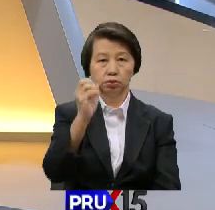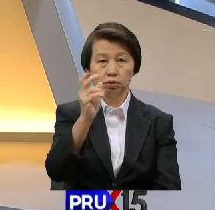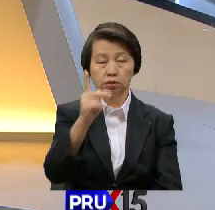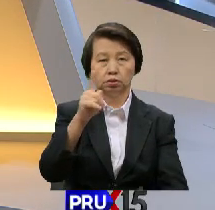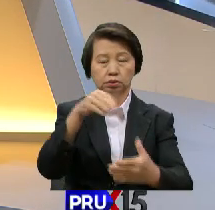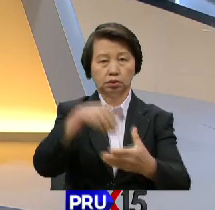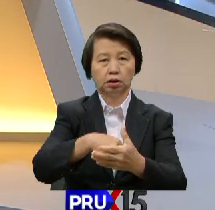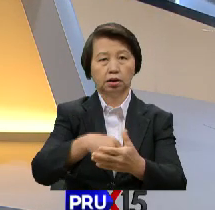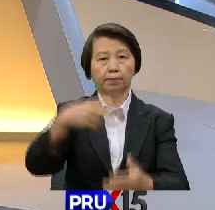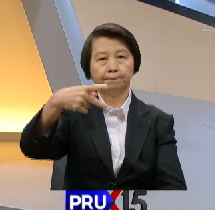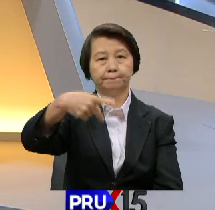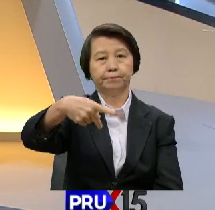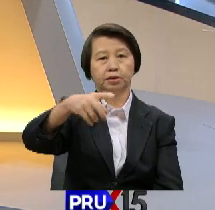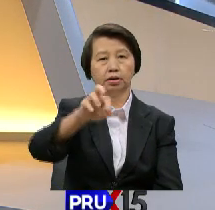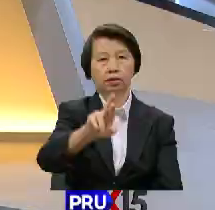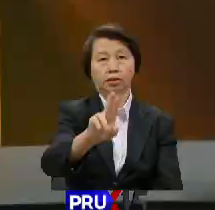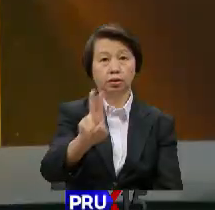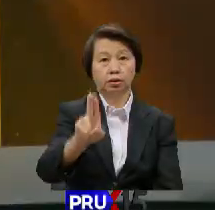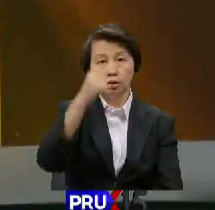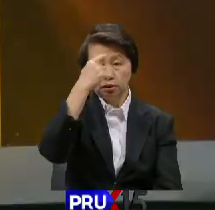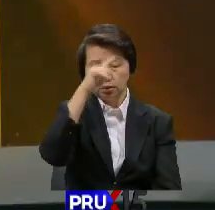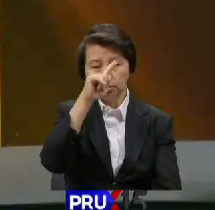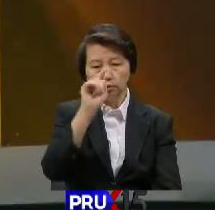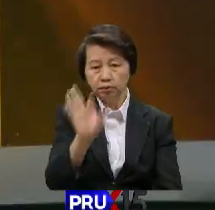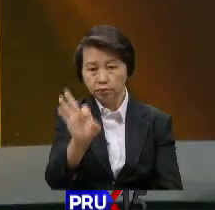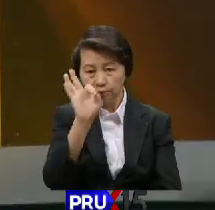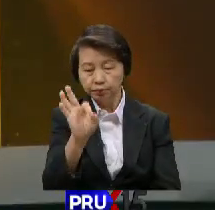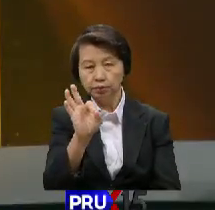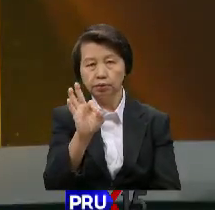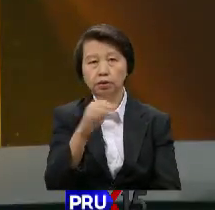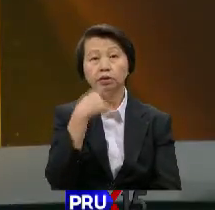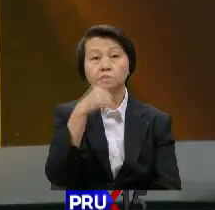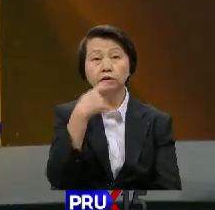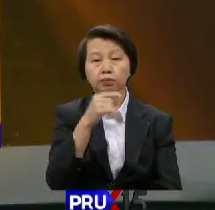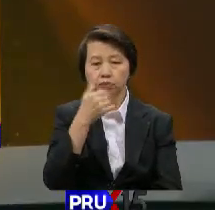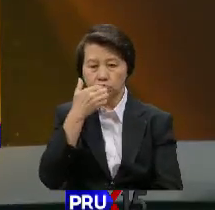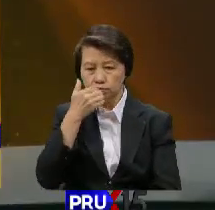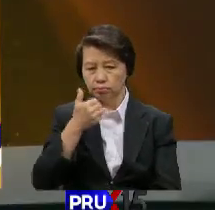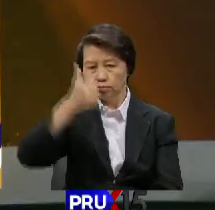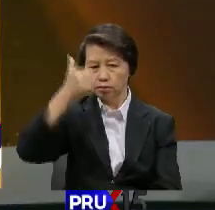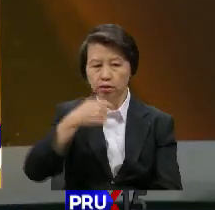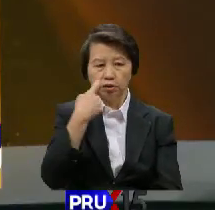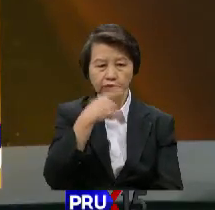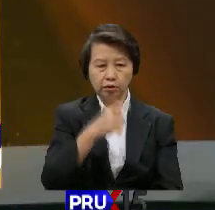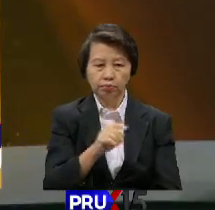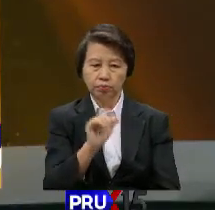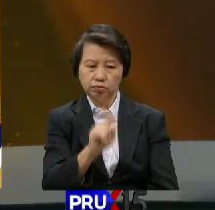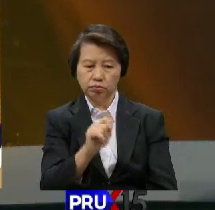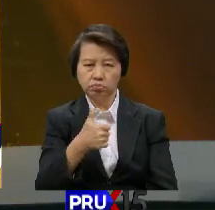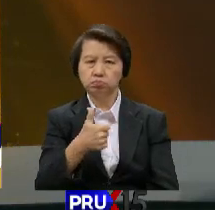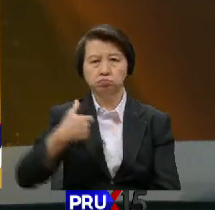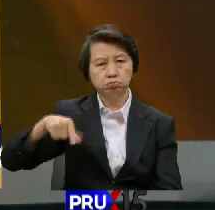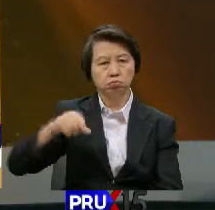sepatunya untuk memilih mandat Siapakah yang terbaik Siapa yang paling layak untuk